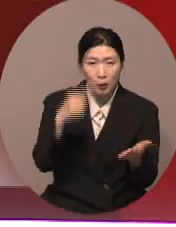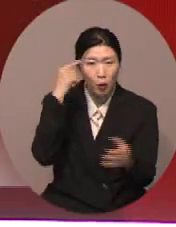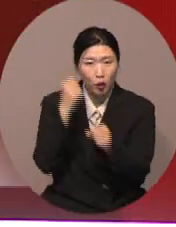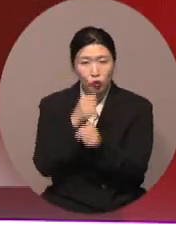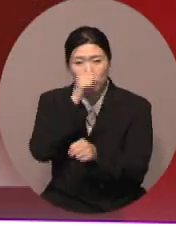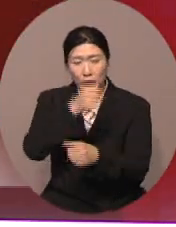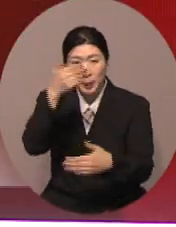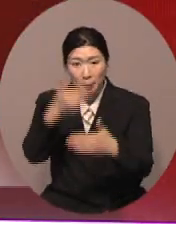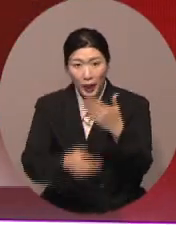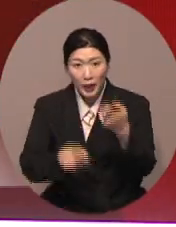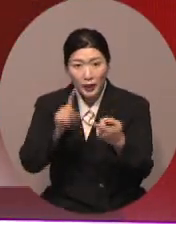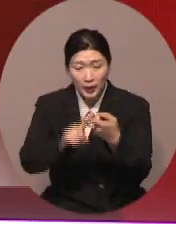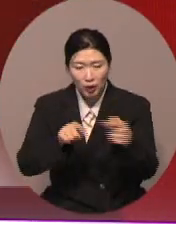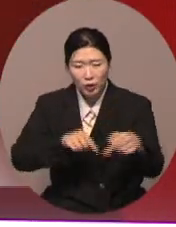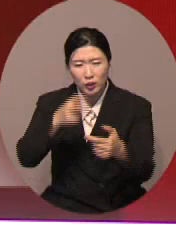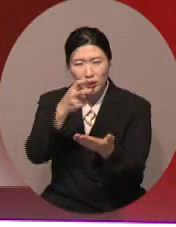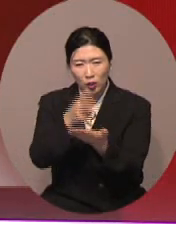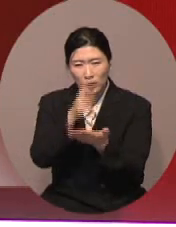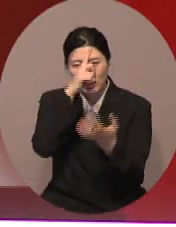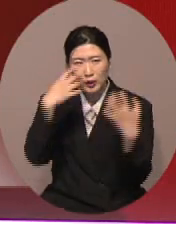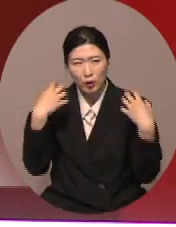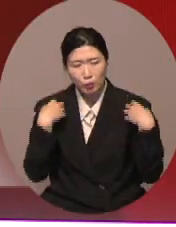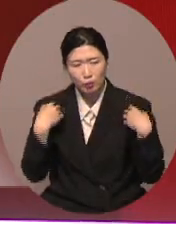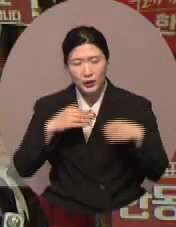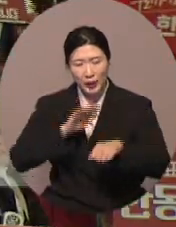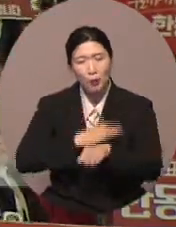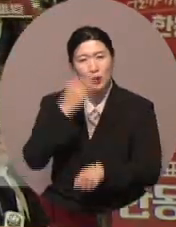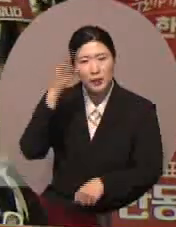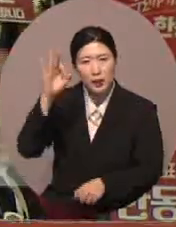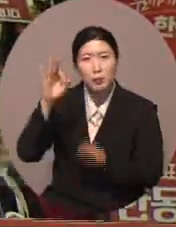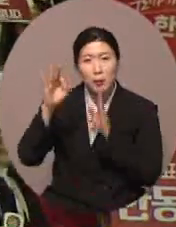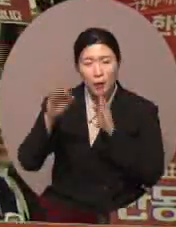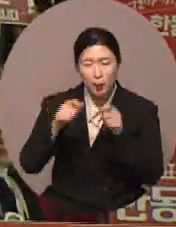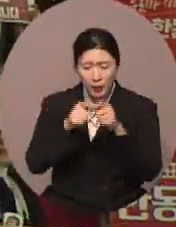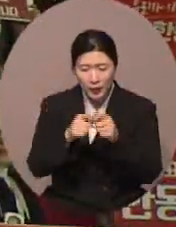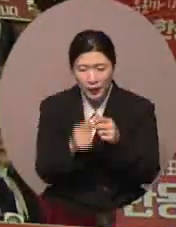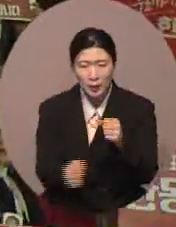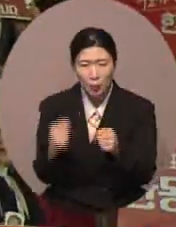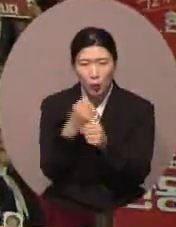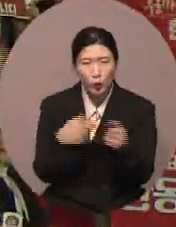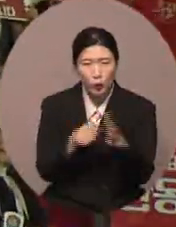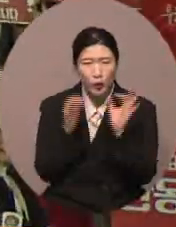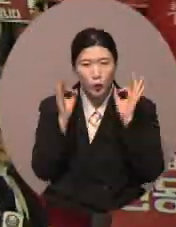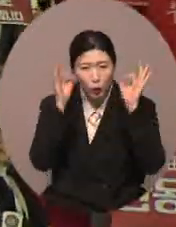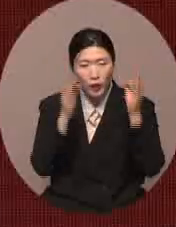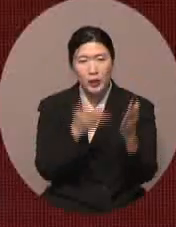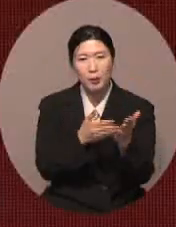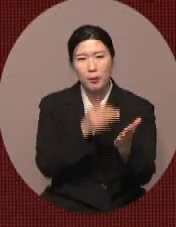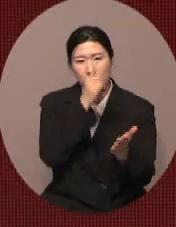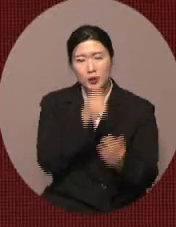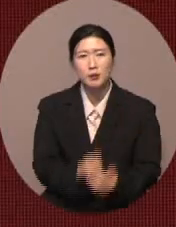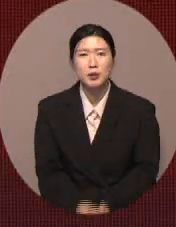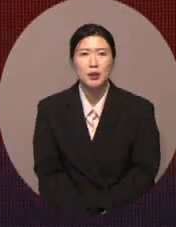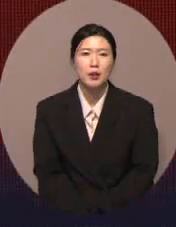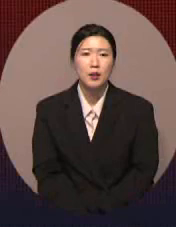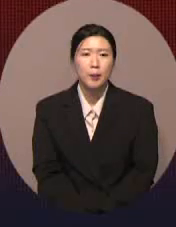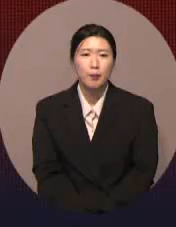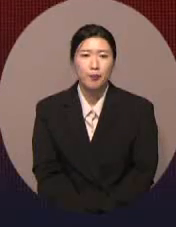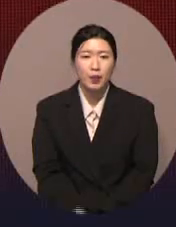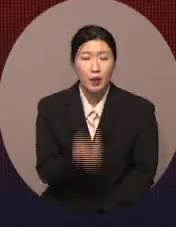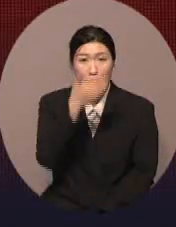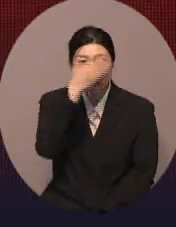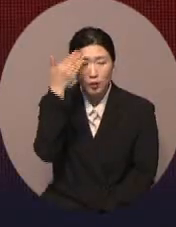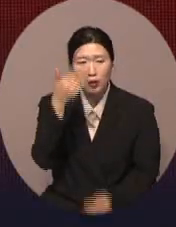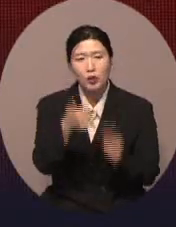등 정교하지 못했던 정부 정책을 인정하며 세심하게 챙기겠다고 말했습니다. 역량을 발휘할 수